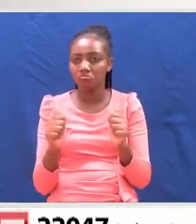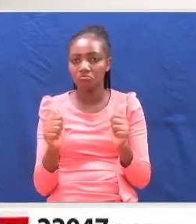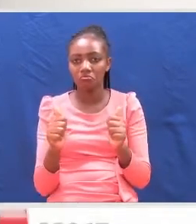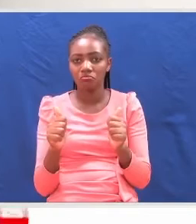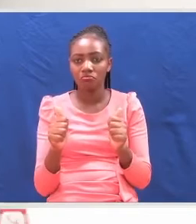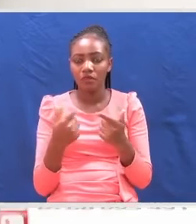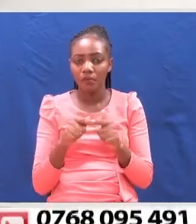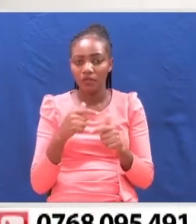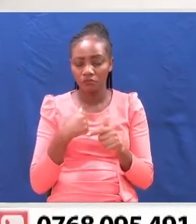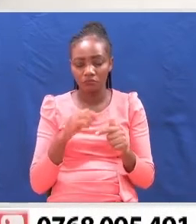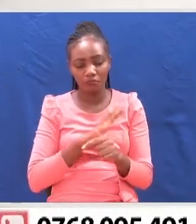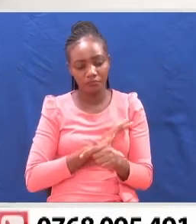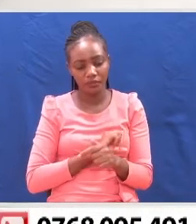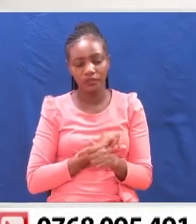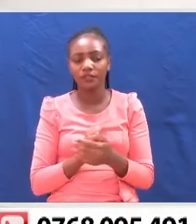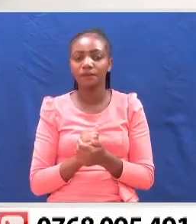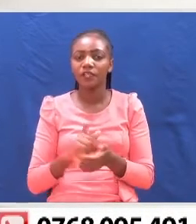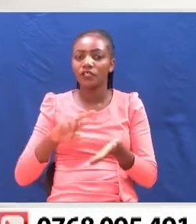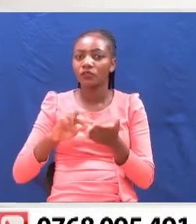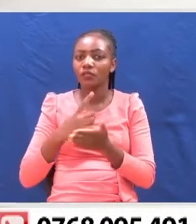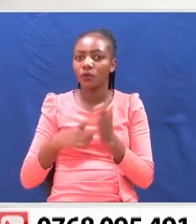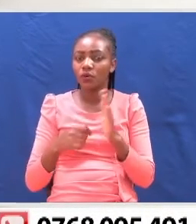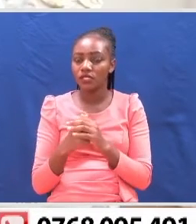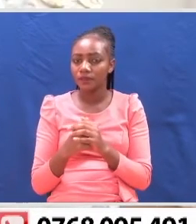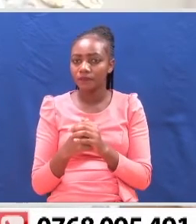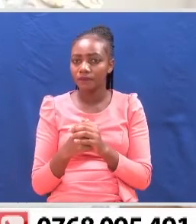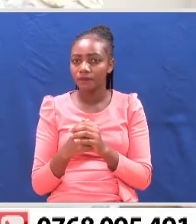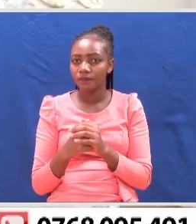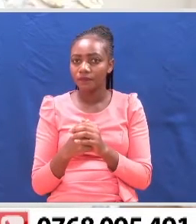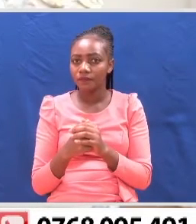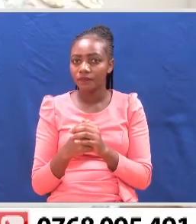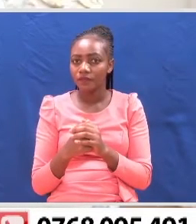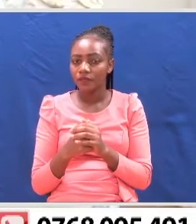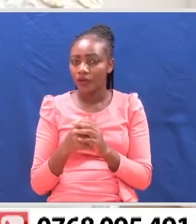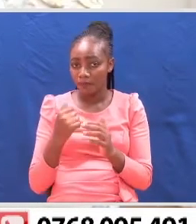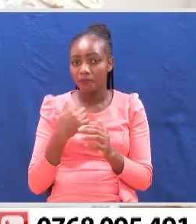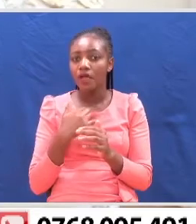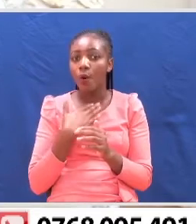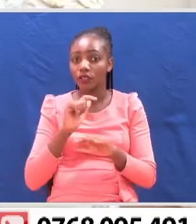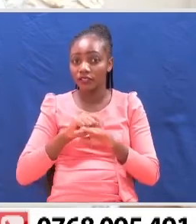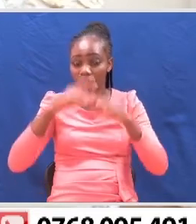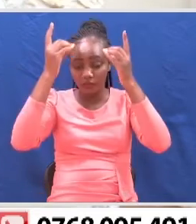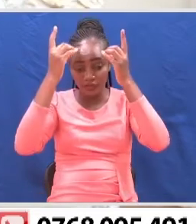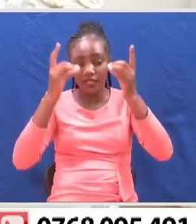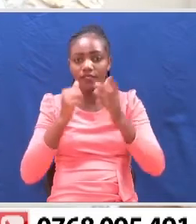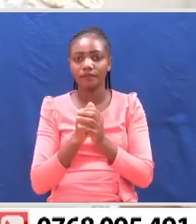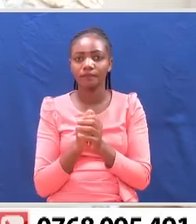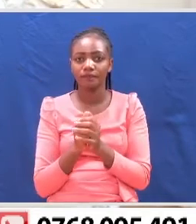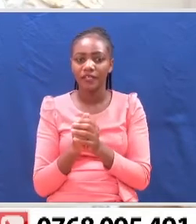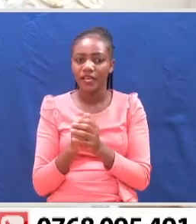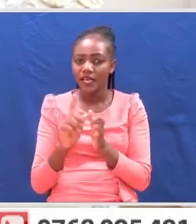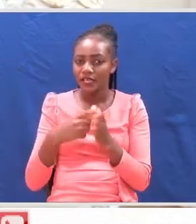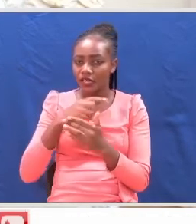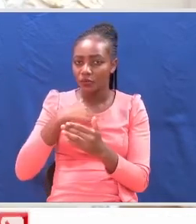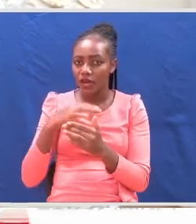yatakuweko ndio tuweze kujipanga vizuri. Kwa hivyo licha ya wito bado una wakati wa kuamua. Ni kuna wakati wa kuamua. Okay. Kuna swala